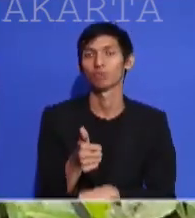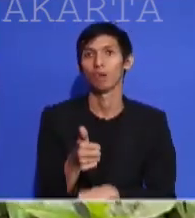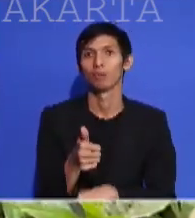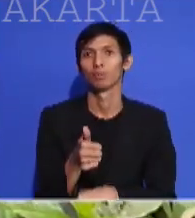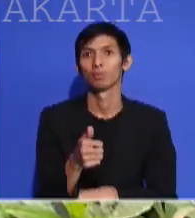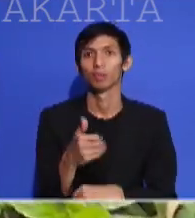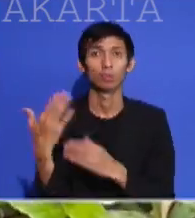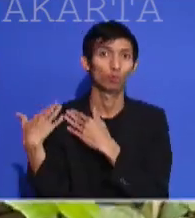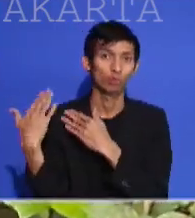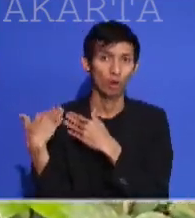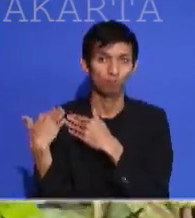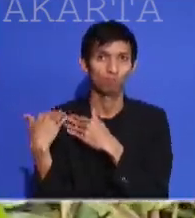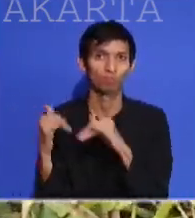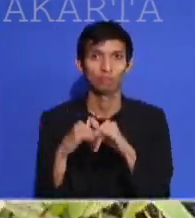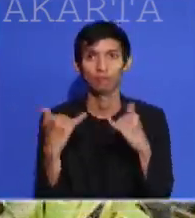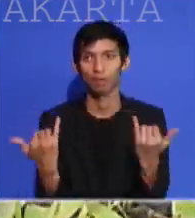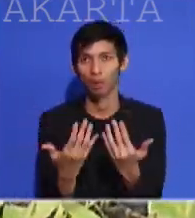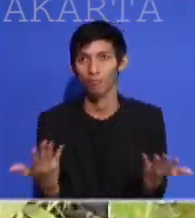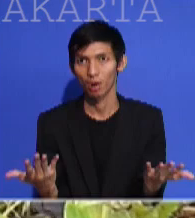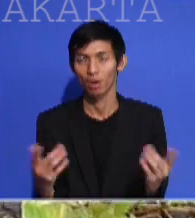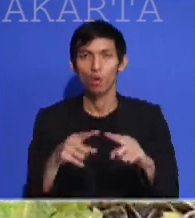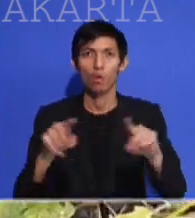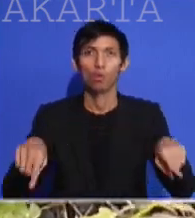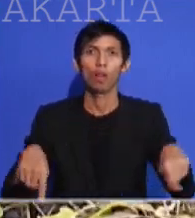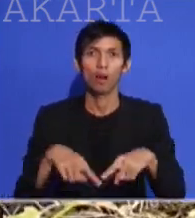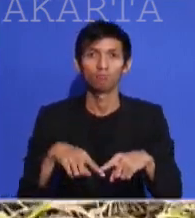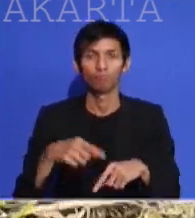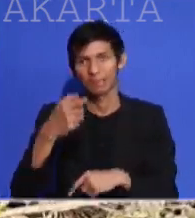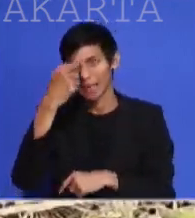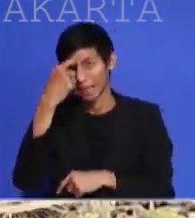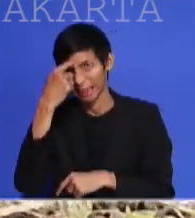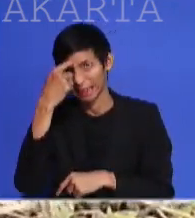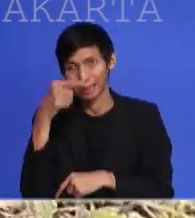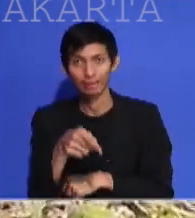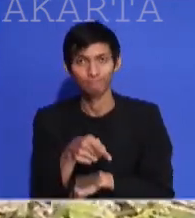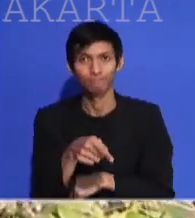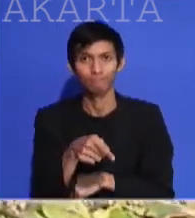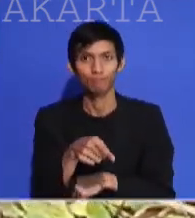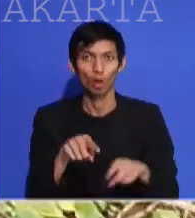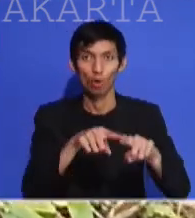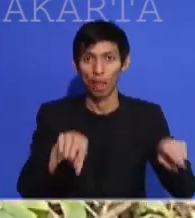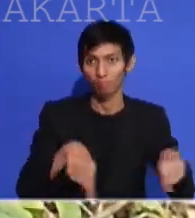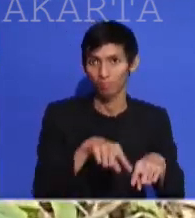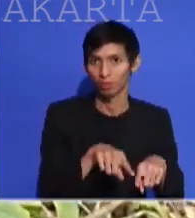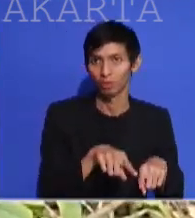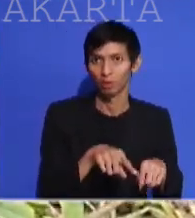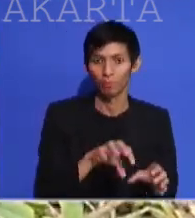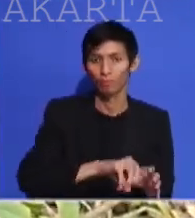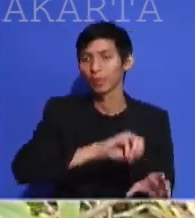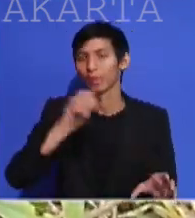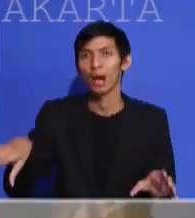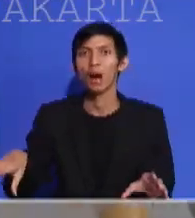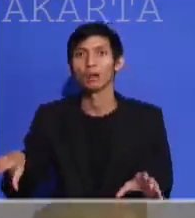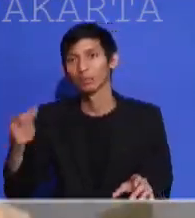sesarengan, jalaran menawi wonten setunggal blumbang ingkang katra omos sesakit, blumbang sanesipun ugi saged kenging jalaran sumbering toyo